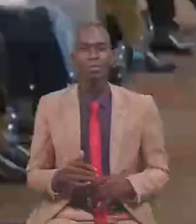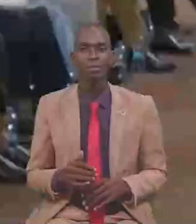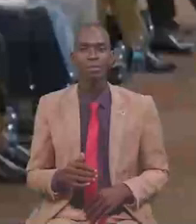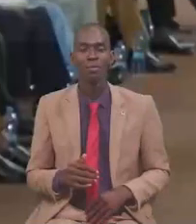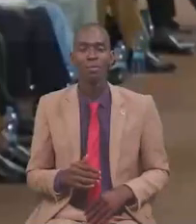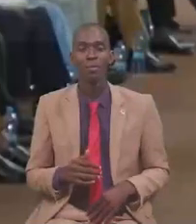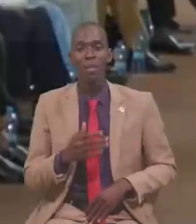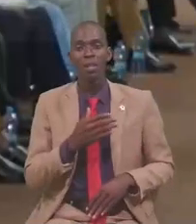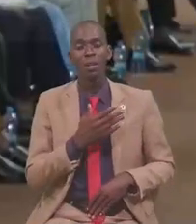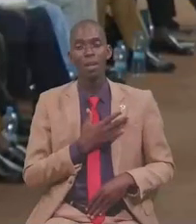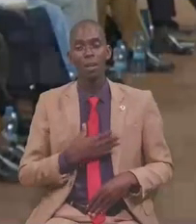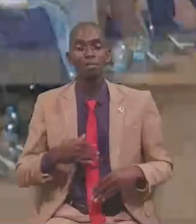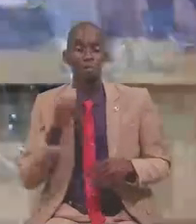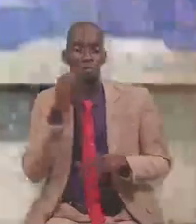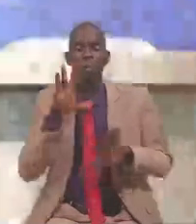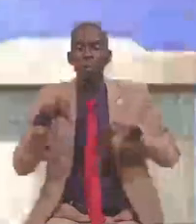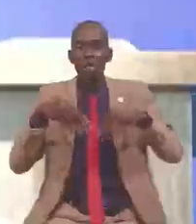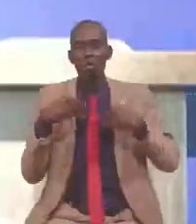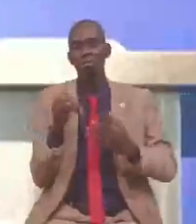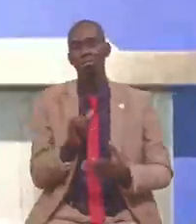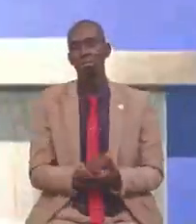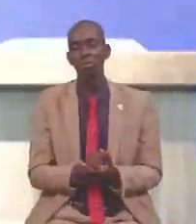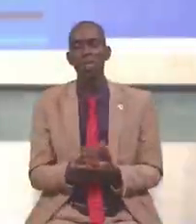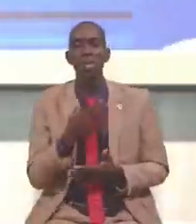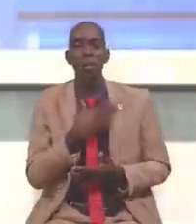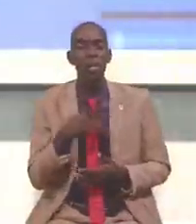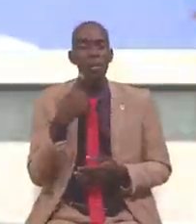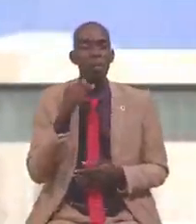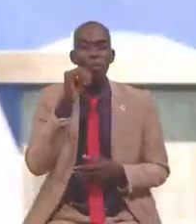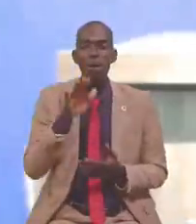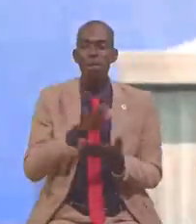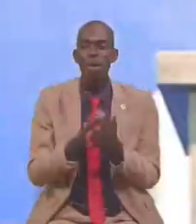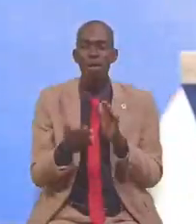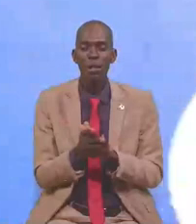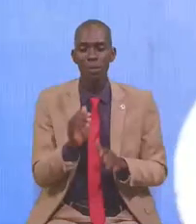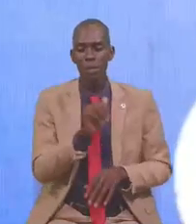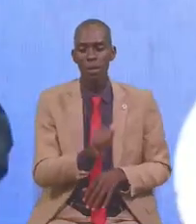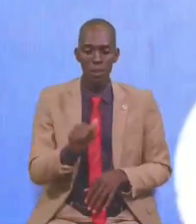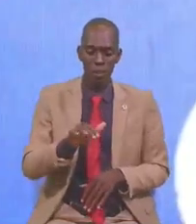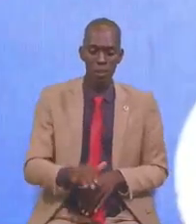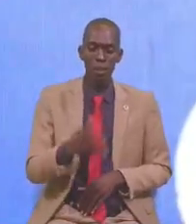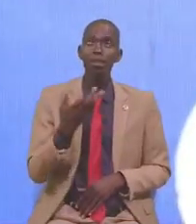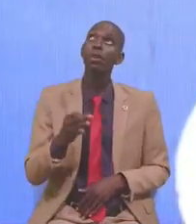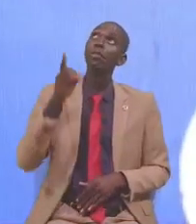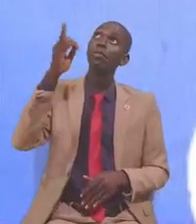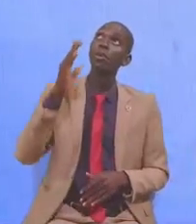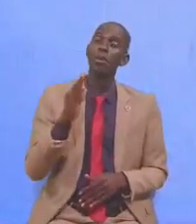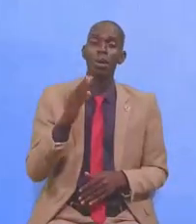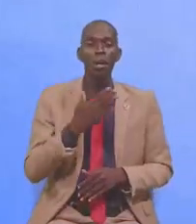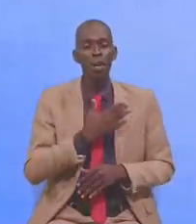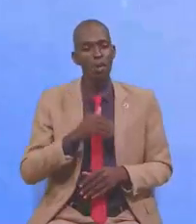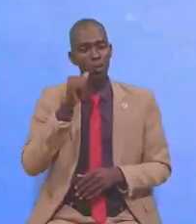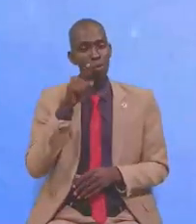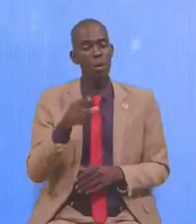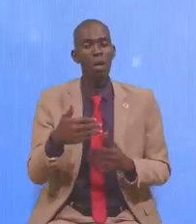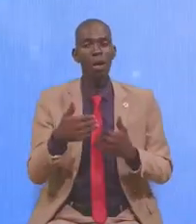Et elle a accepté cela. Et finalement, elle est devenue fille de Dieu. Elle